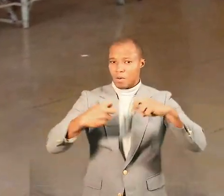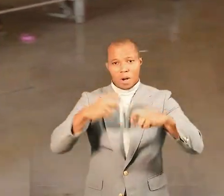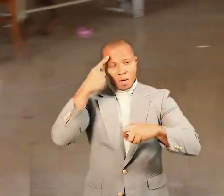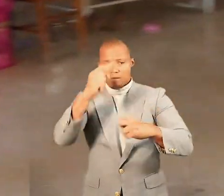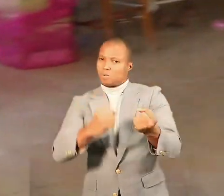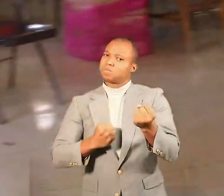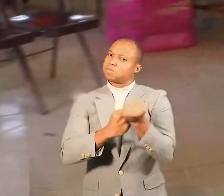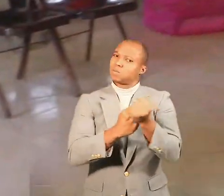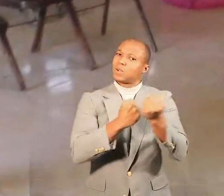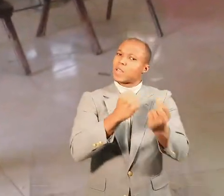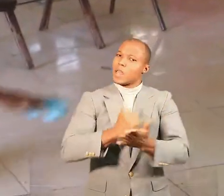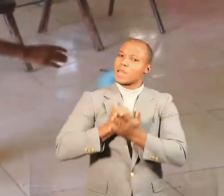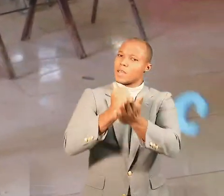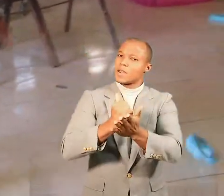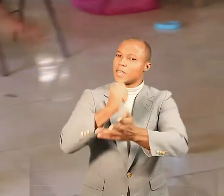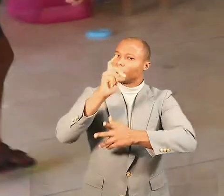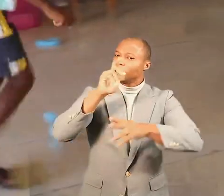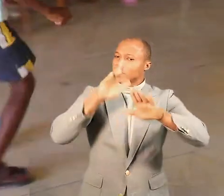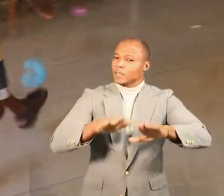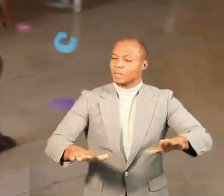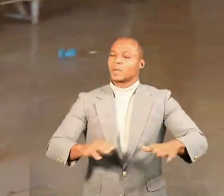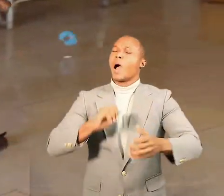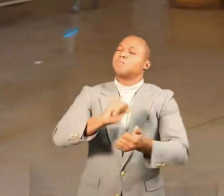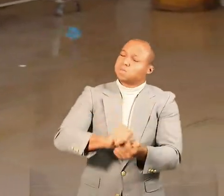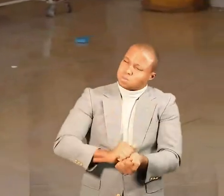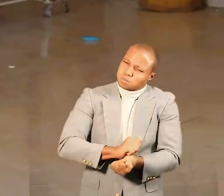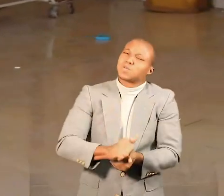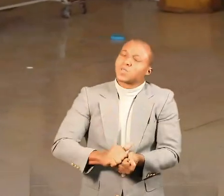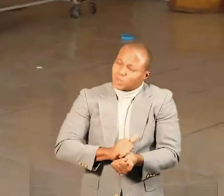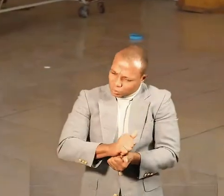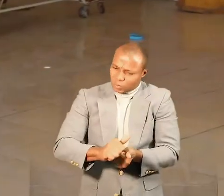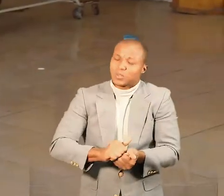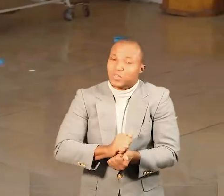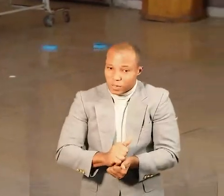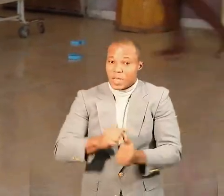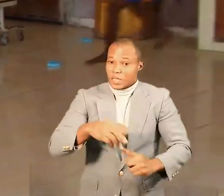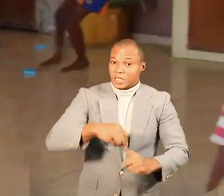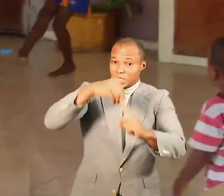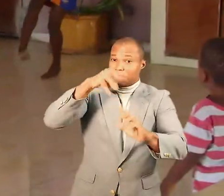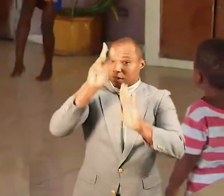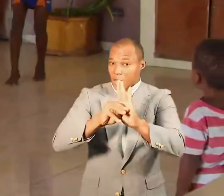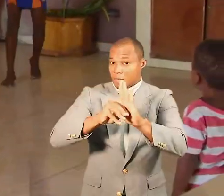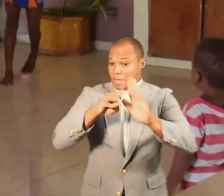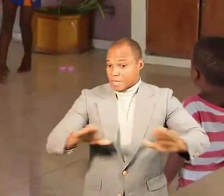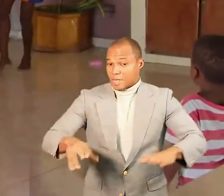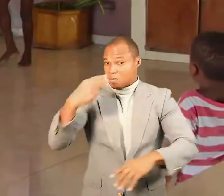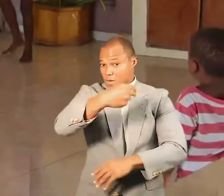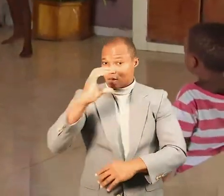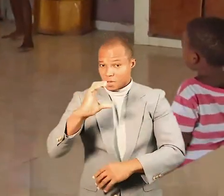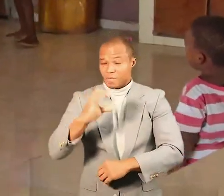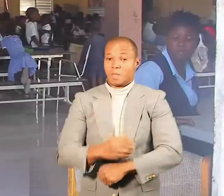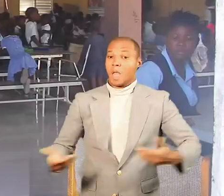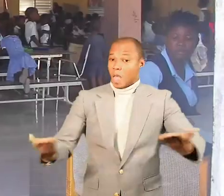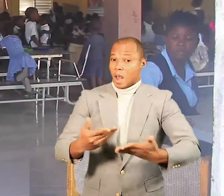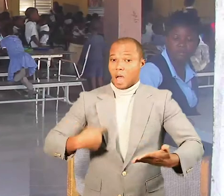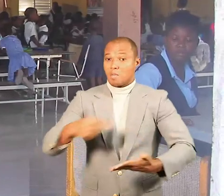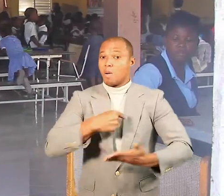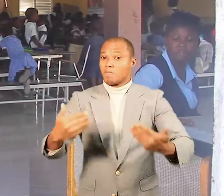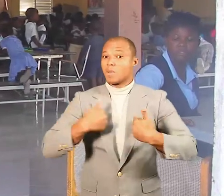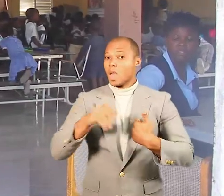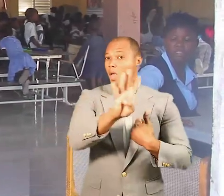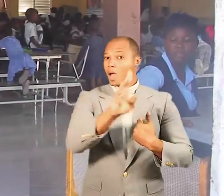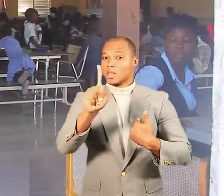pour soutenir les gens qui sont plus vulnérables et surtout si ceux qui ont un handicap. Ici, nous avons 41 personnes.